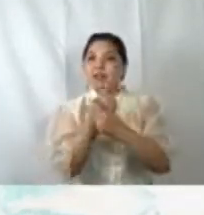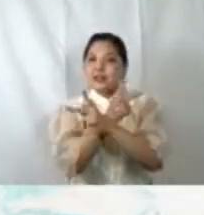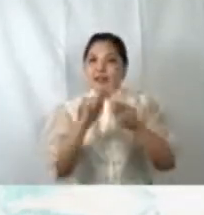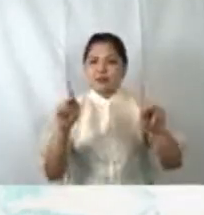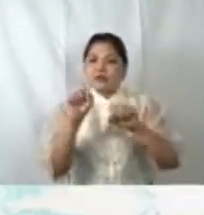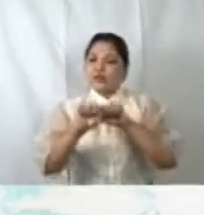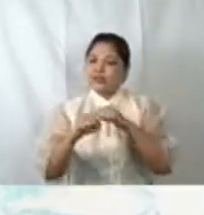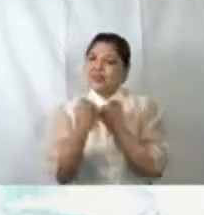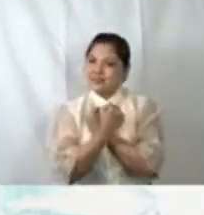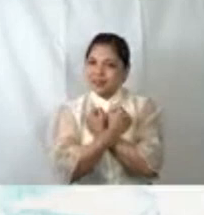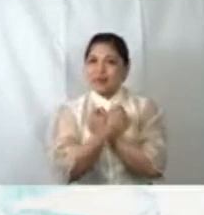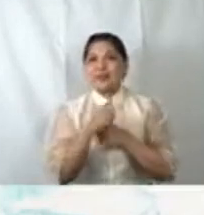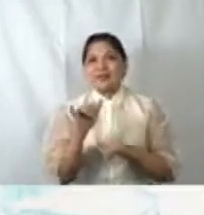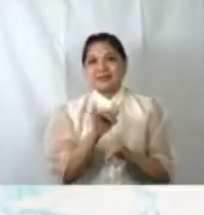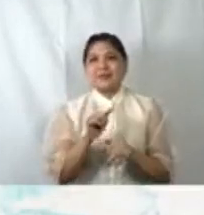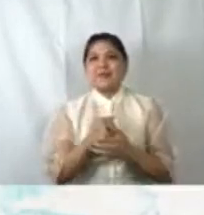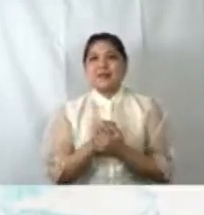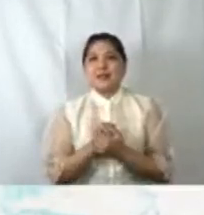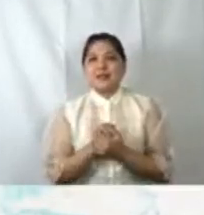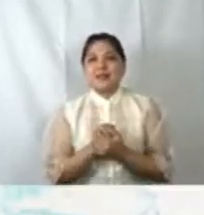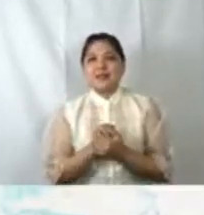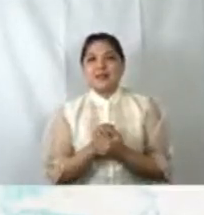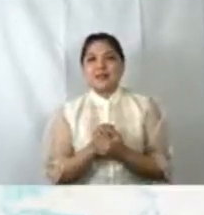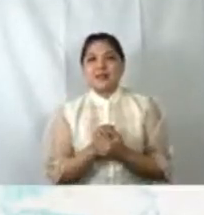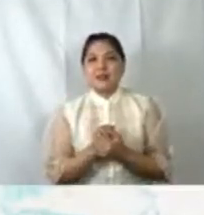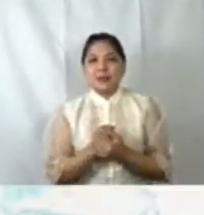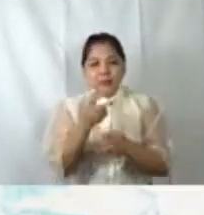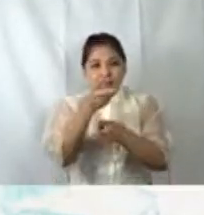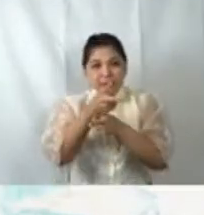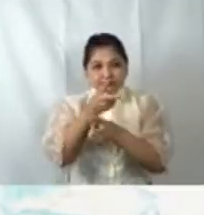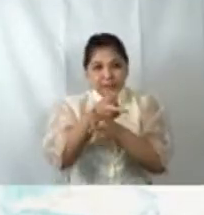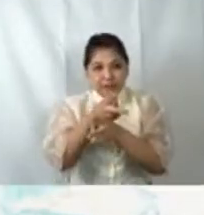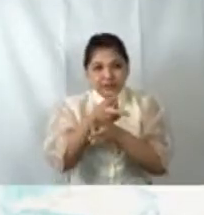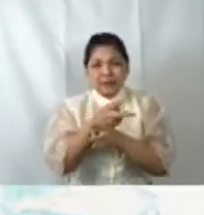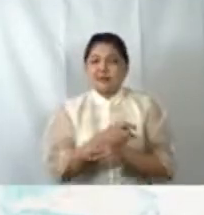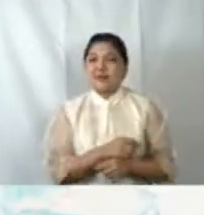at ipaglaban nila ito. Bantayan